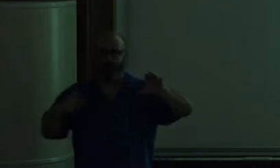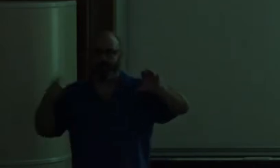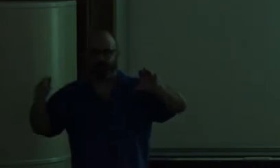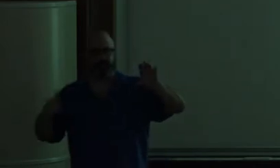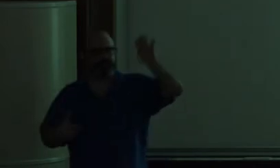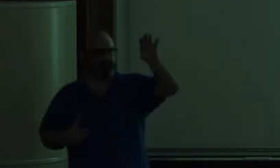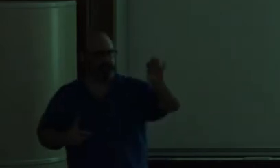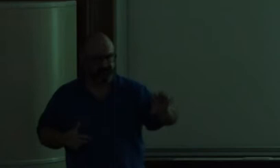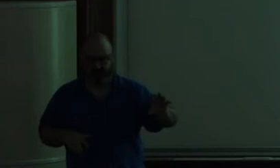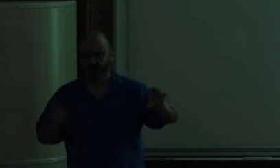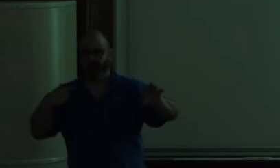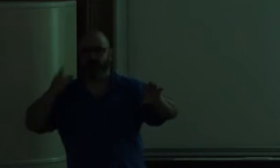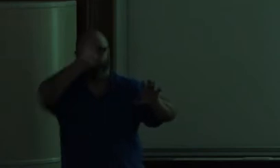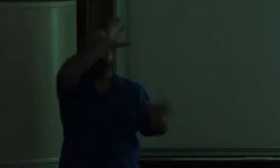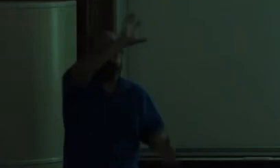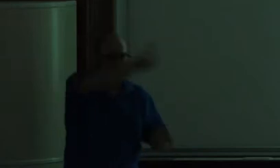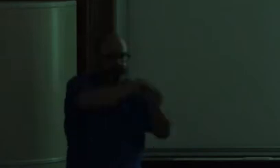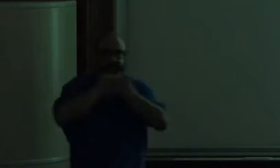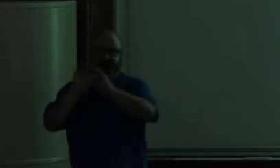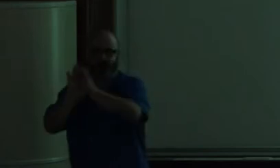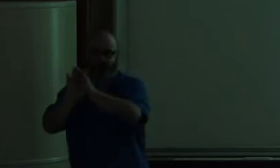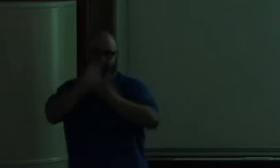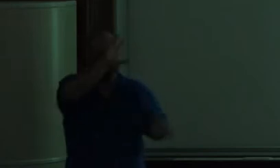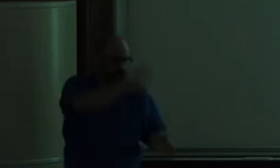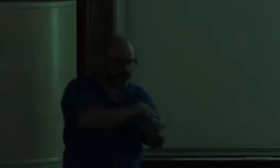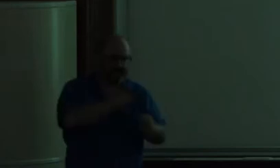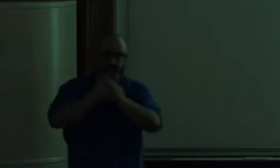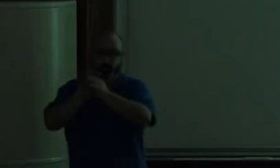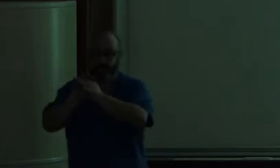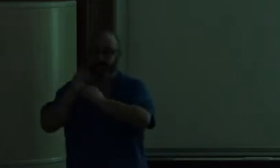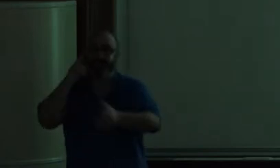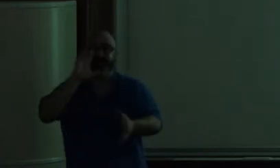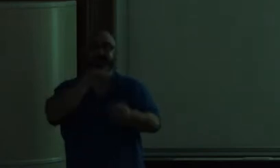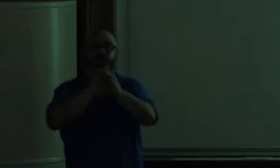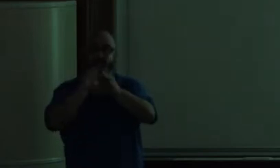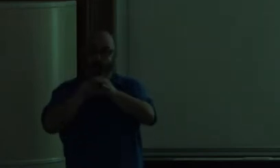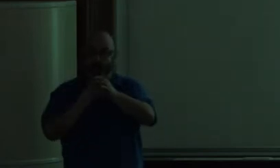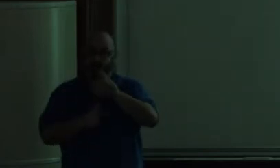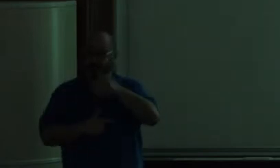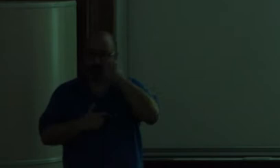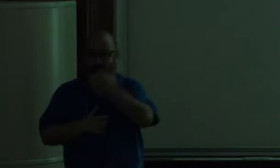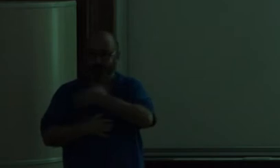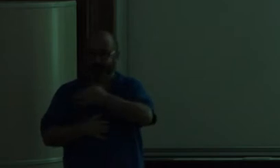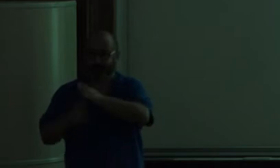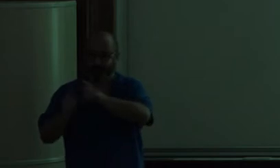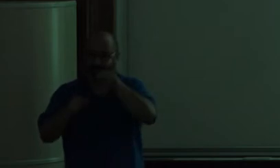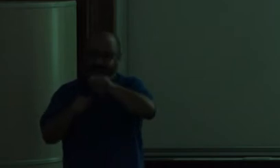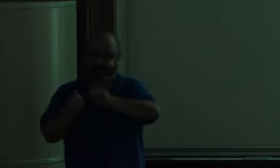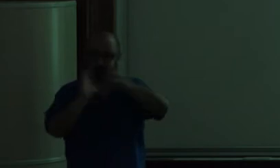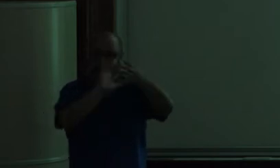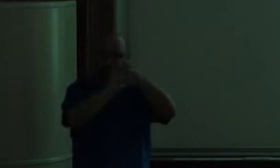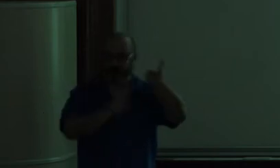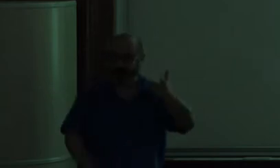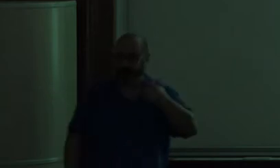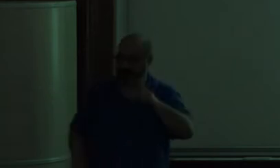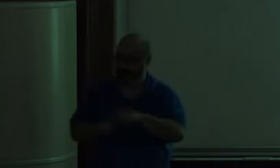pas recréer ça à la main à chaque fois, on a créé des fonctions, et aujourd'hui personne ne pense aux fonctions comme un design pattern, c'est intégré dans le langage. Et bien c'est exactement la même